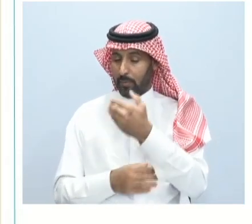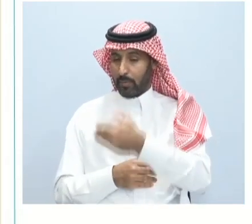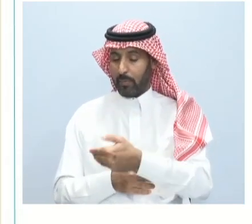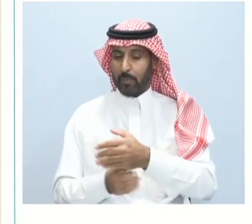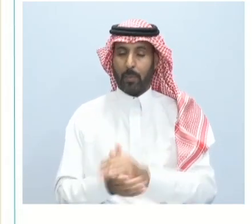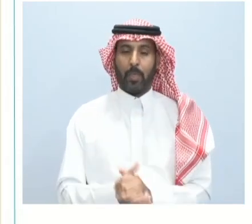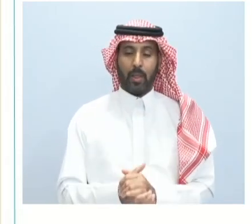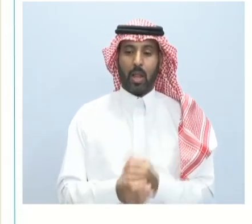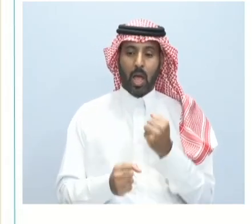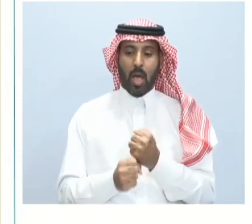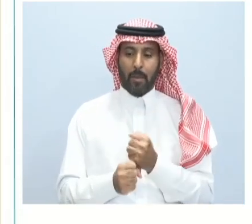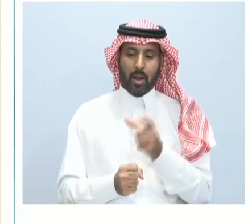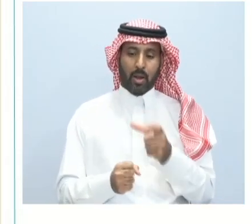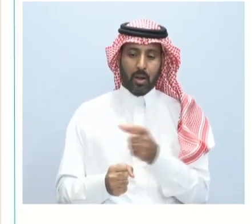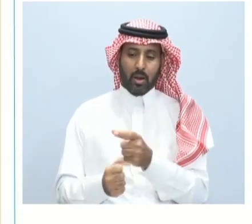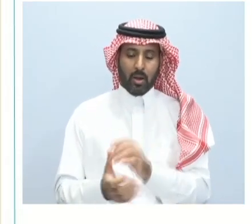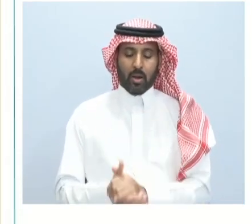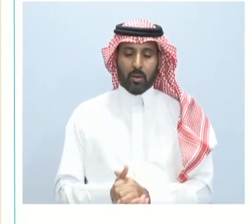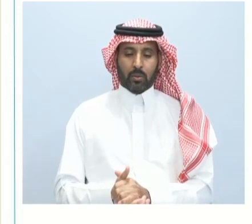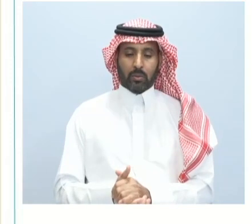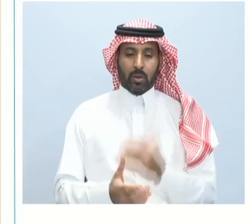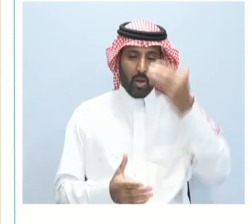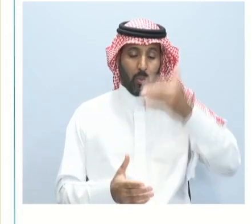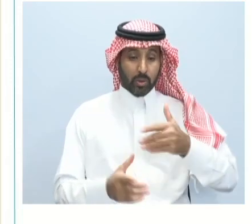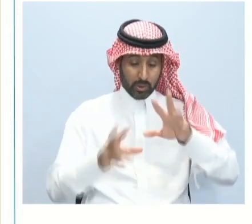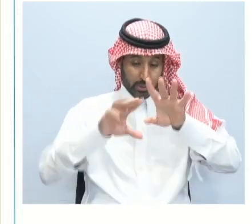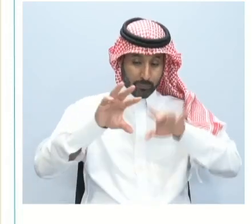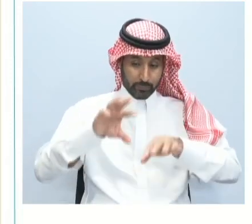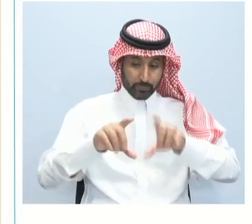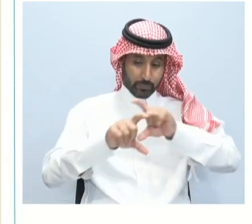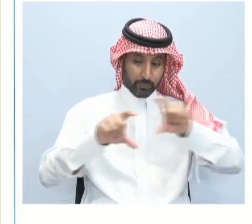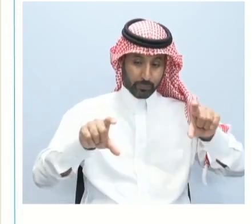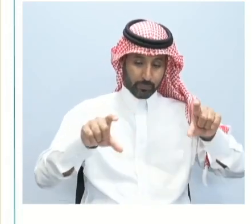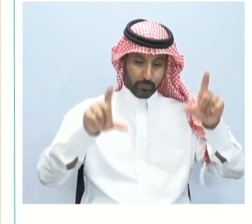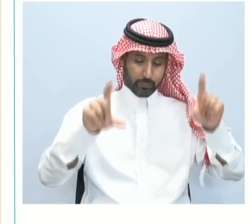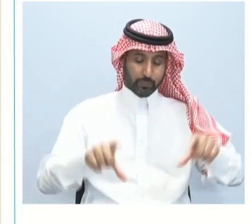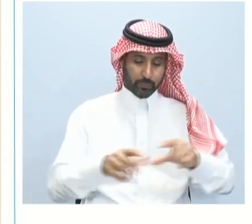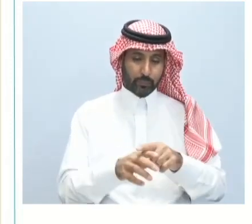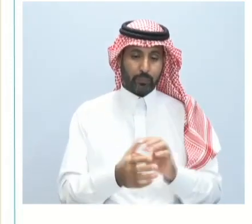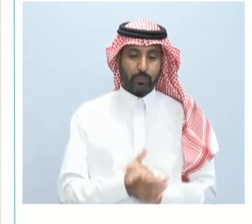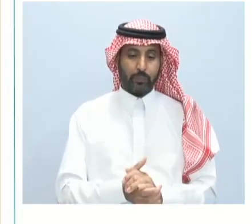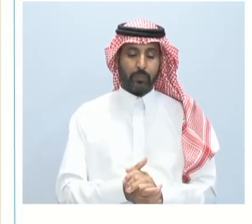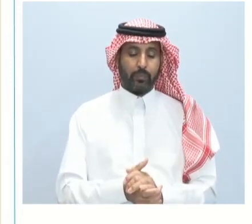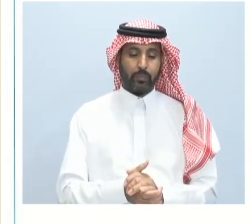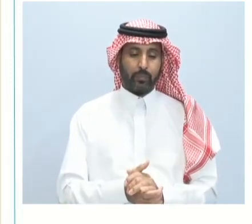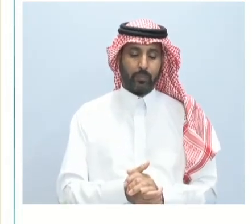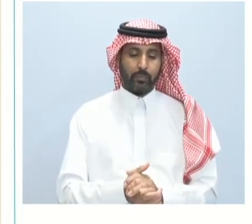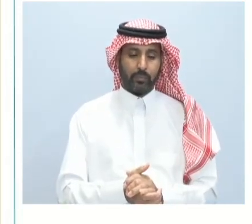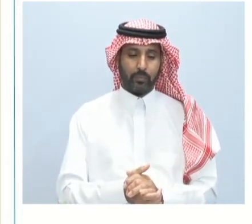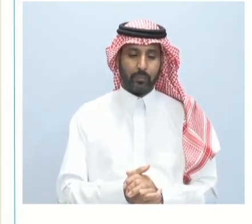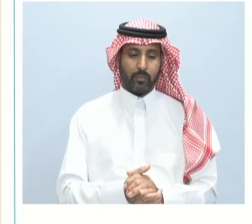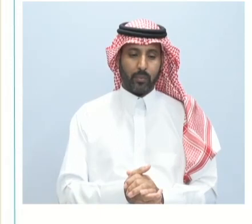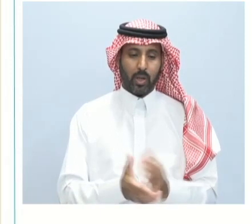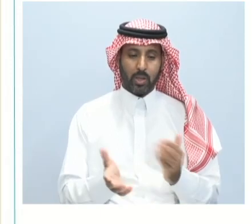نشاهد معا هذا المقطع البرمجي تكلمنا عنه سابقا عرفنا هنا داله داله جريدي